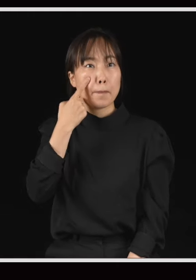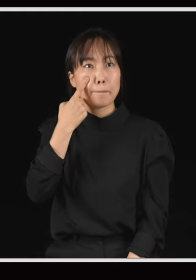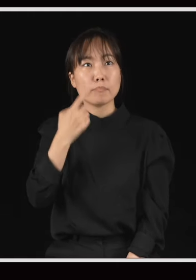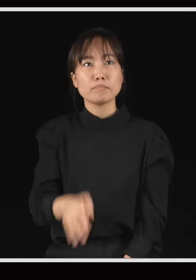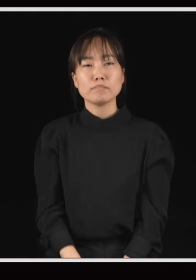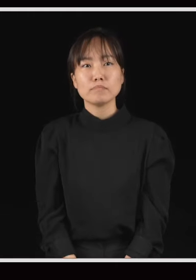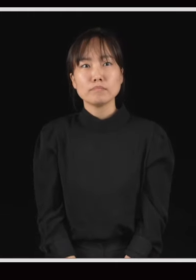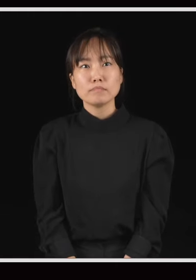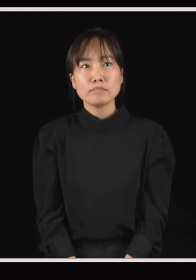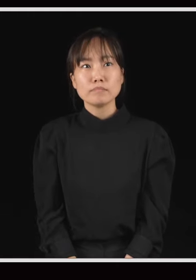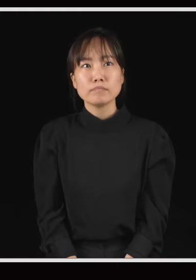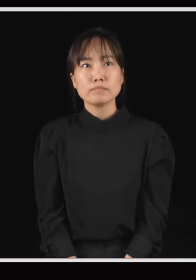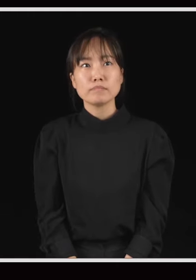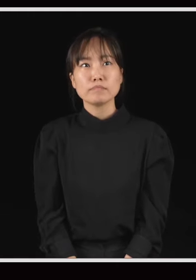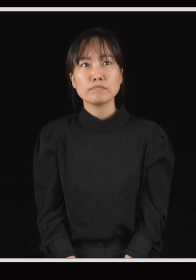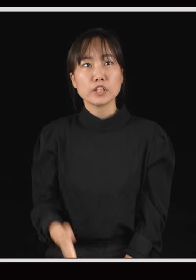겁니다.